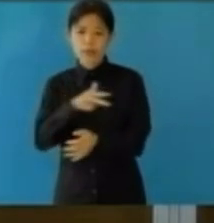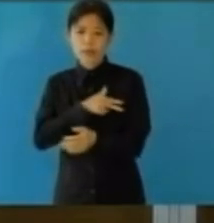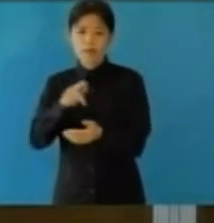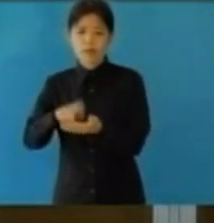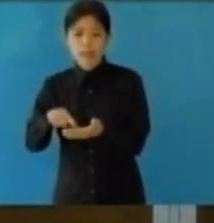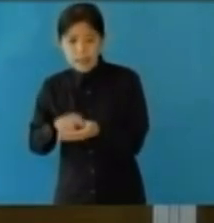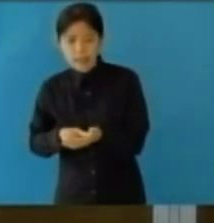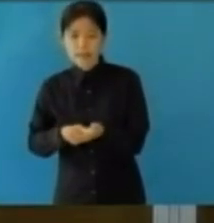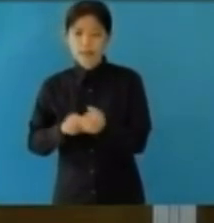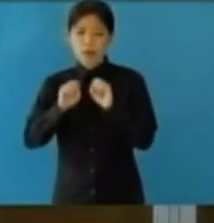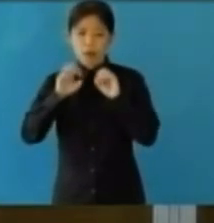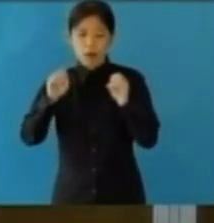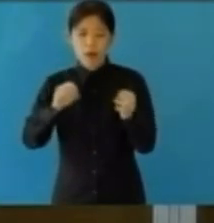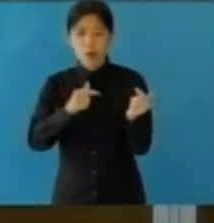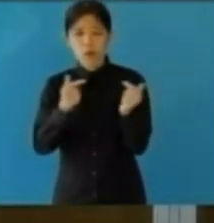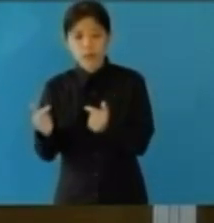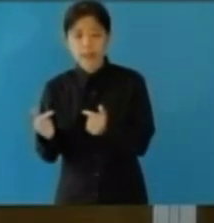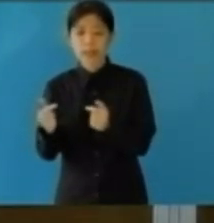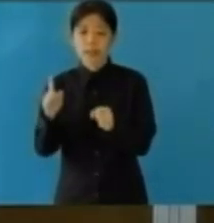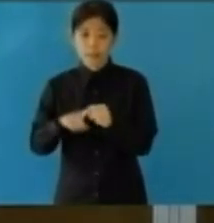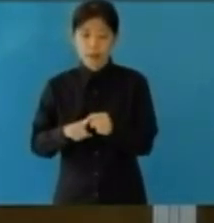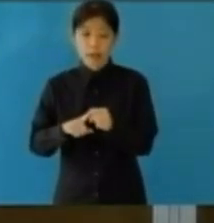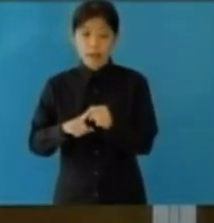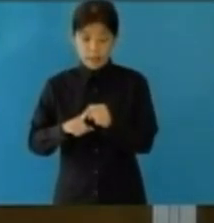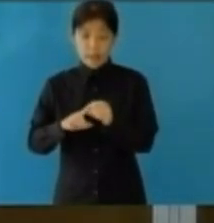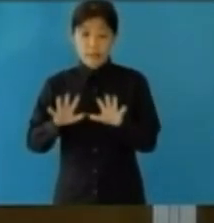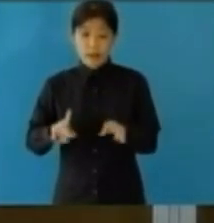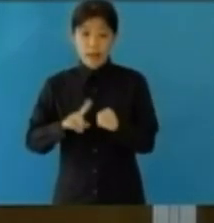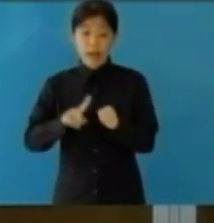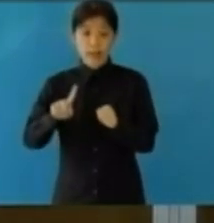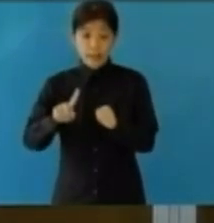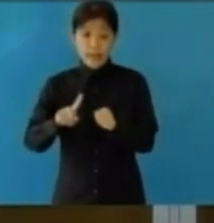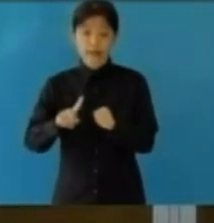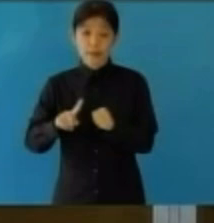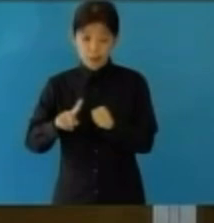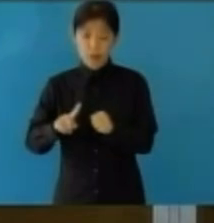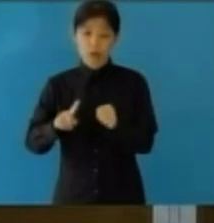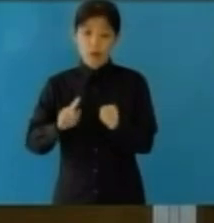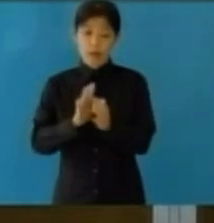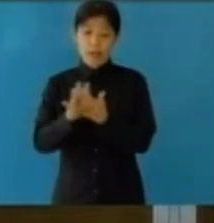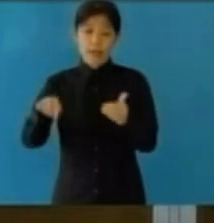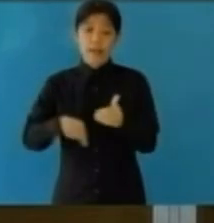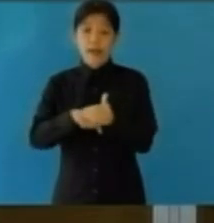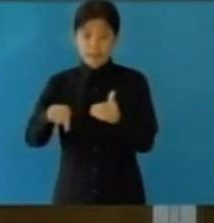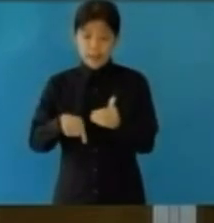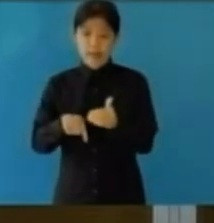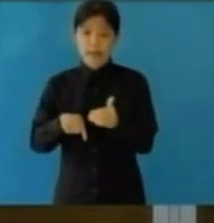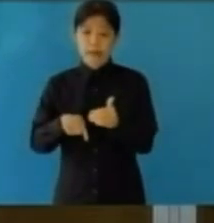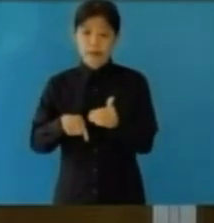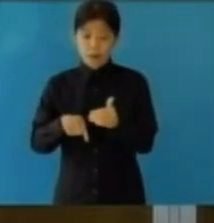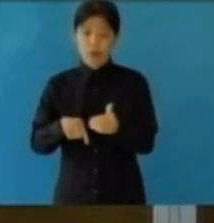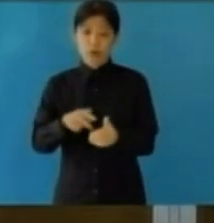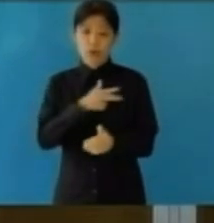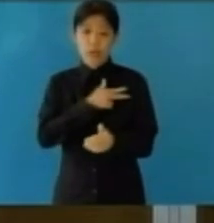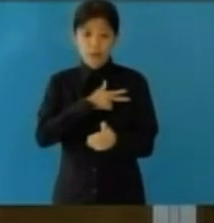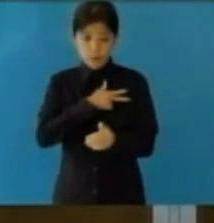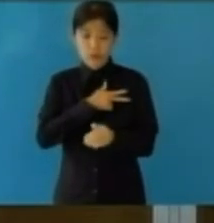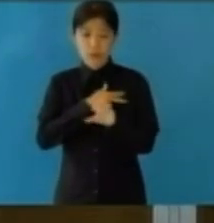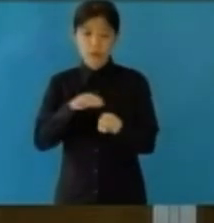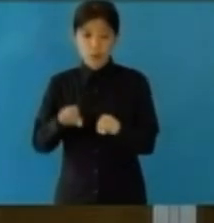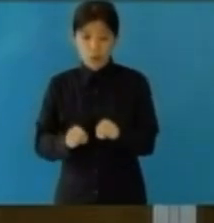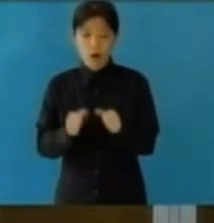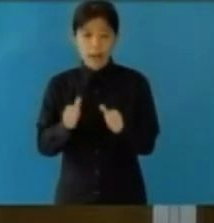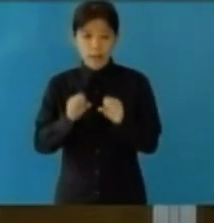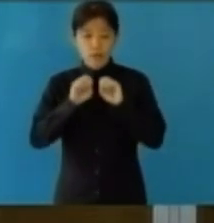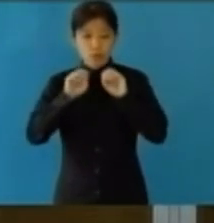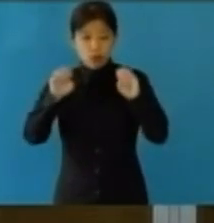どの課題があったことから、現在、来年の交流戦実施に向け、県内開催などと、スタッフの確保や早めの周知